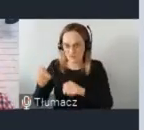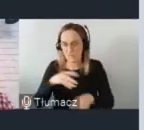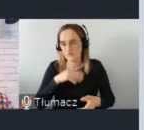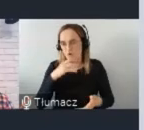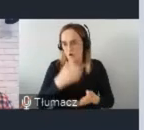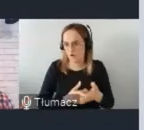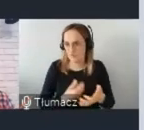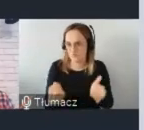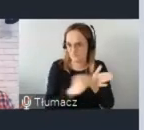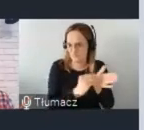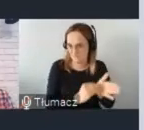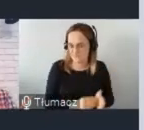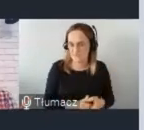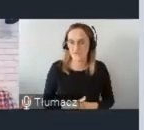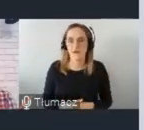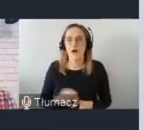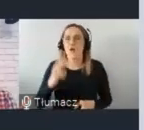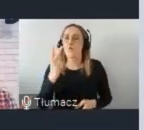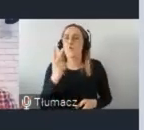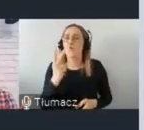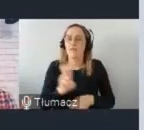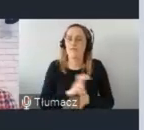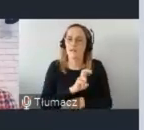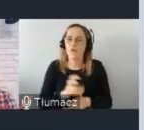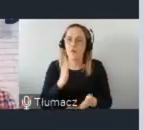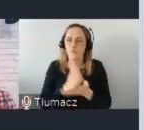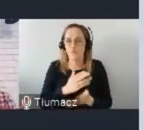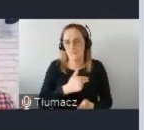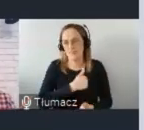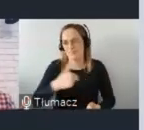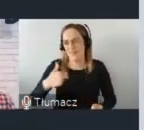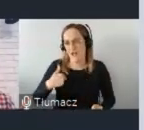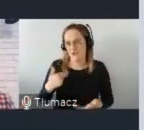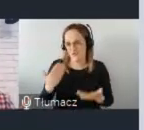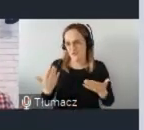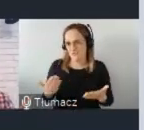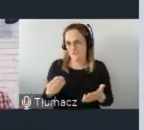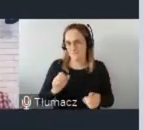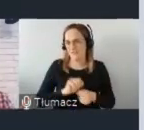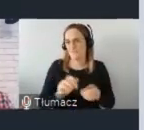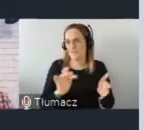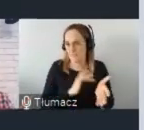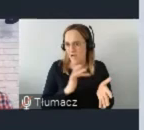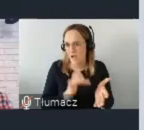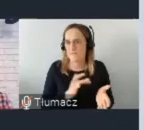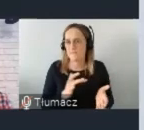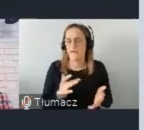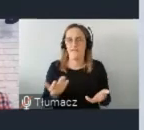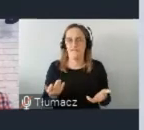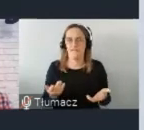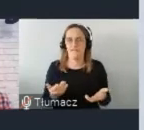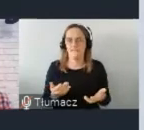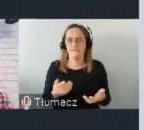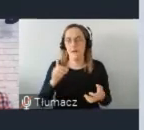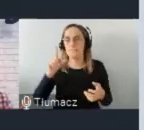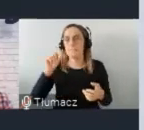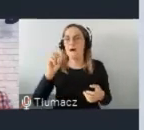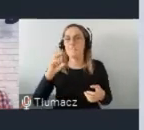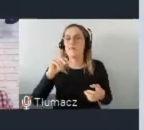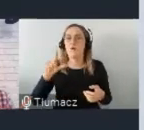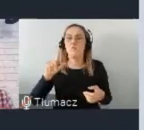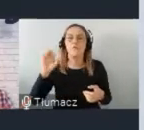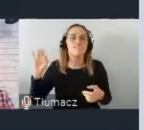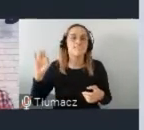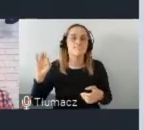skorzystać z tej demówki. Druga technologia już jest taka bardziej nasza, prawda? Bo jest tablet, jest jakiś znacznik, który mój kolega Paweł miał na